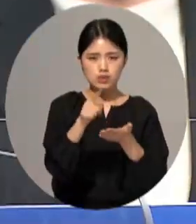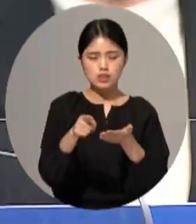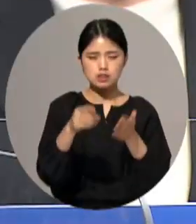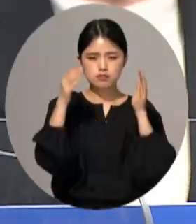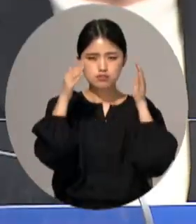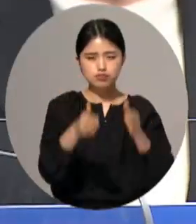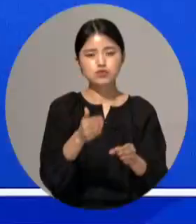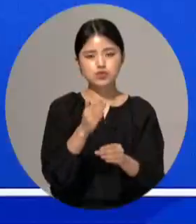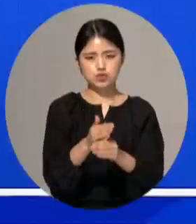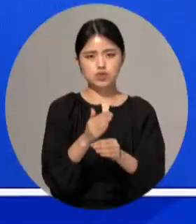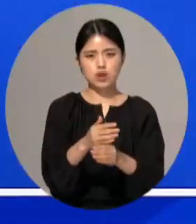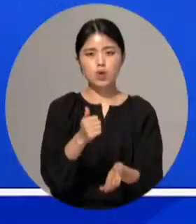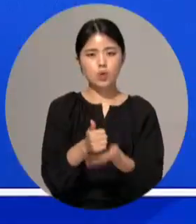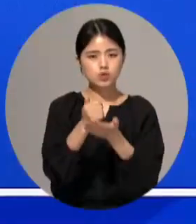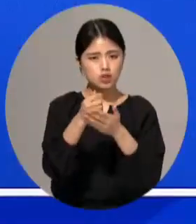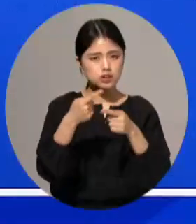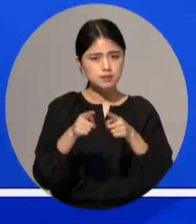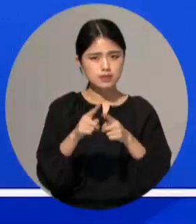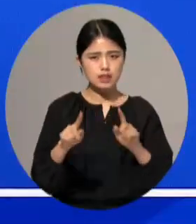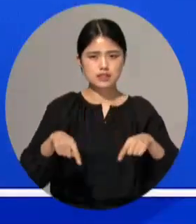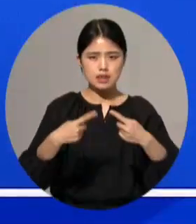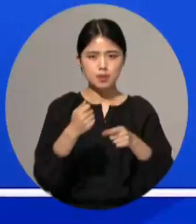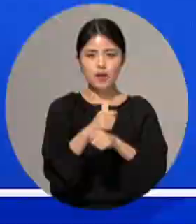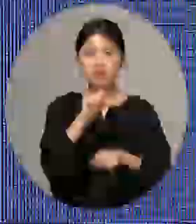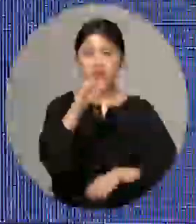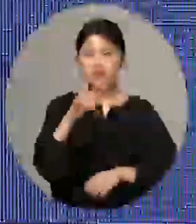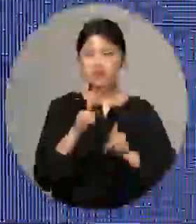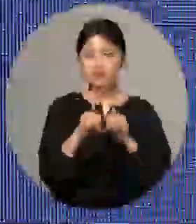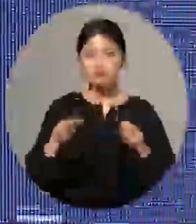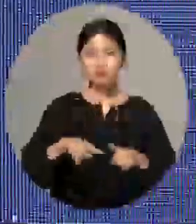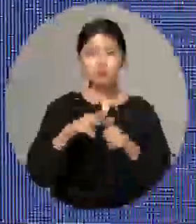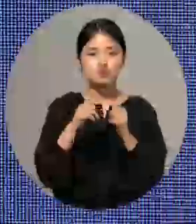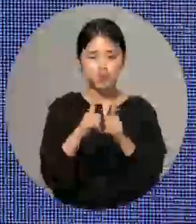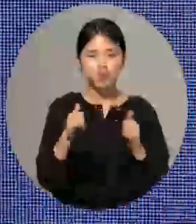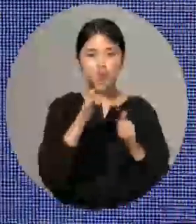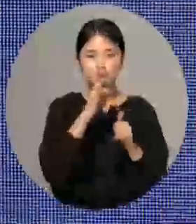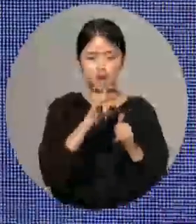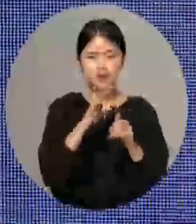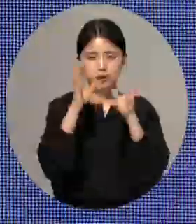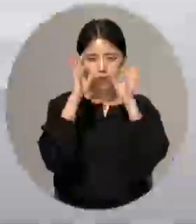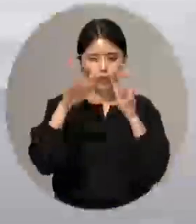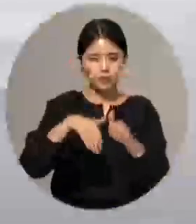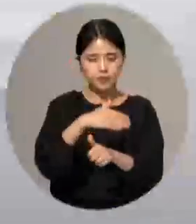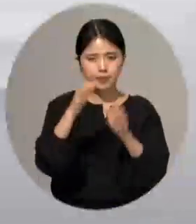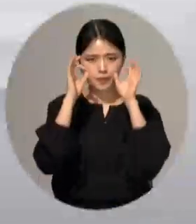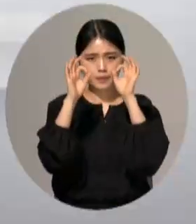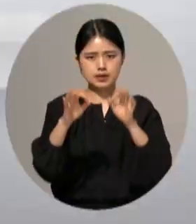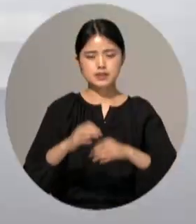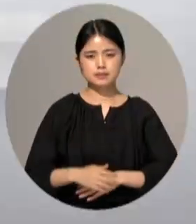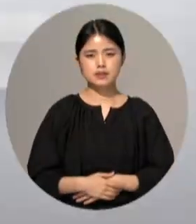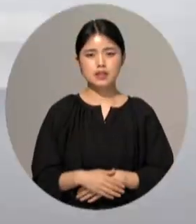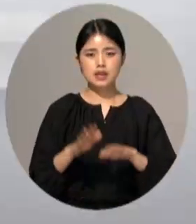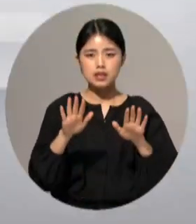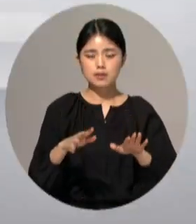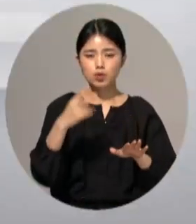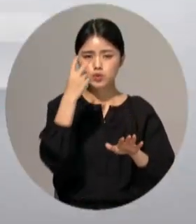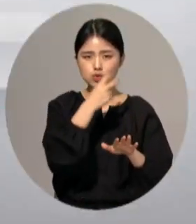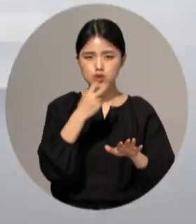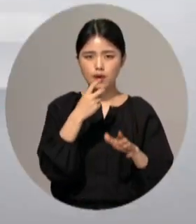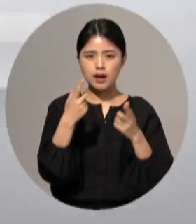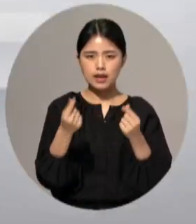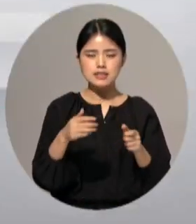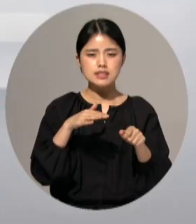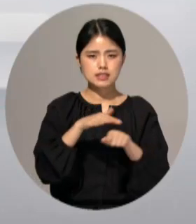가운데 공천 심사에 참여한 5명의 후보 만 놓고 추위를 살펴봤습니다 이번 조사와 같은